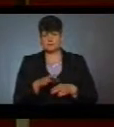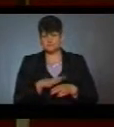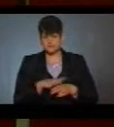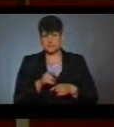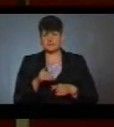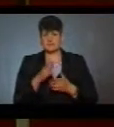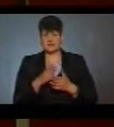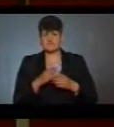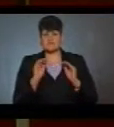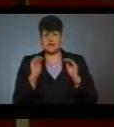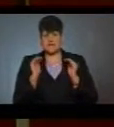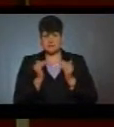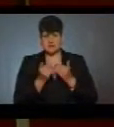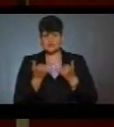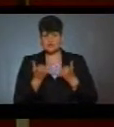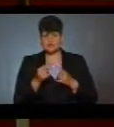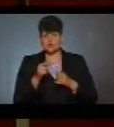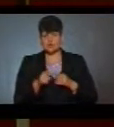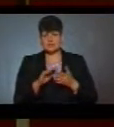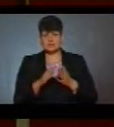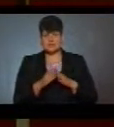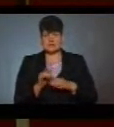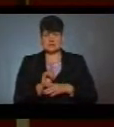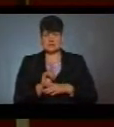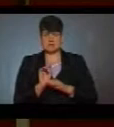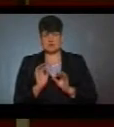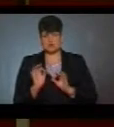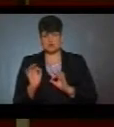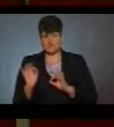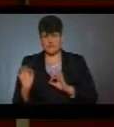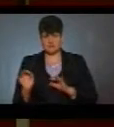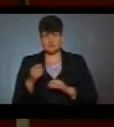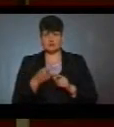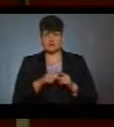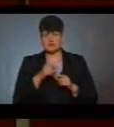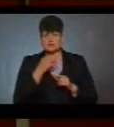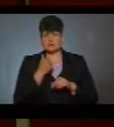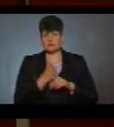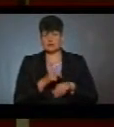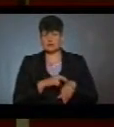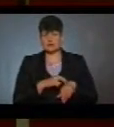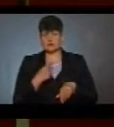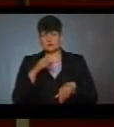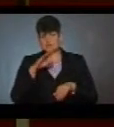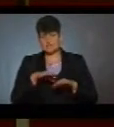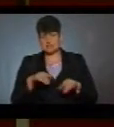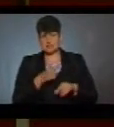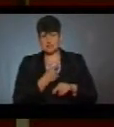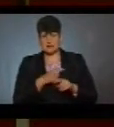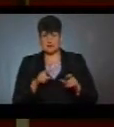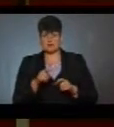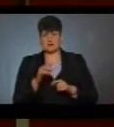знаходиться в реанімації. Сьогодні його стан стабілізувався. Про це новинам розповів головний лікар обласної дитячої лікарні Григорій